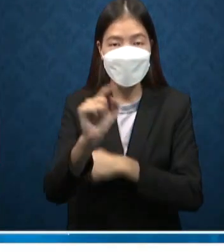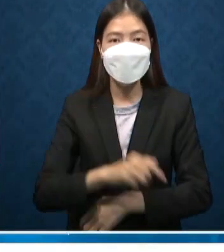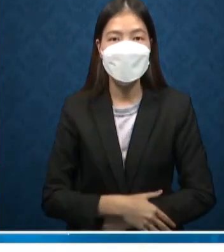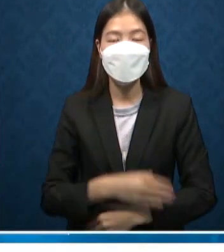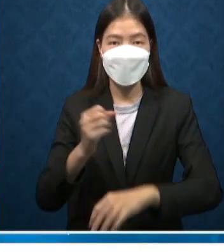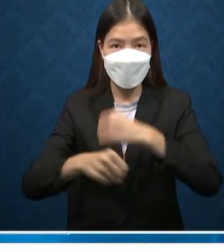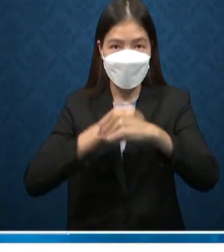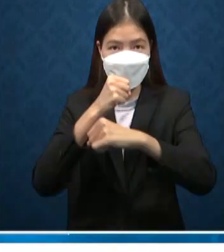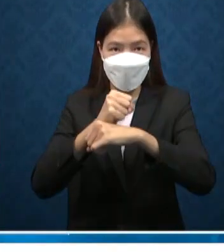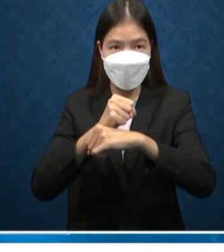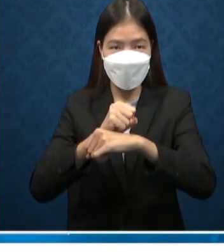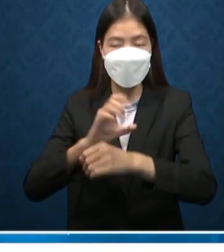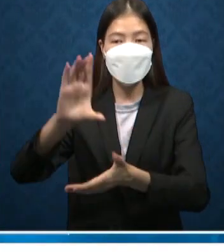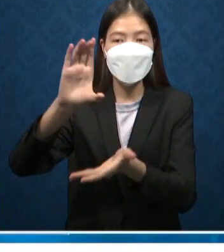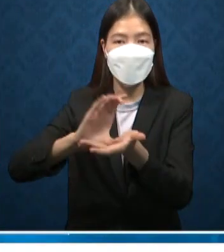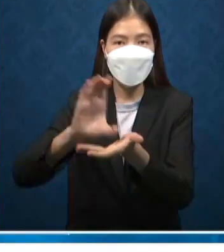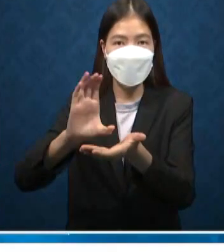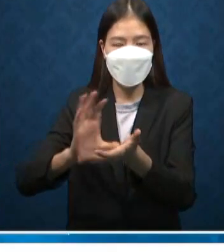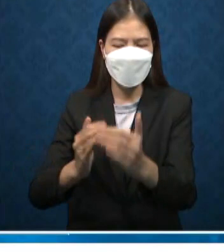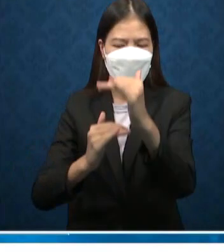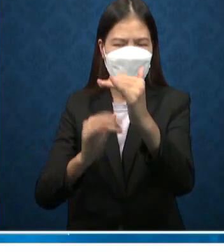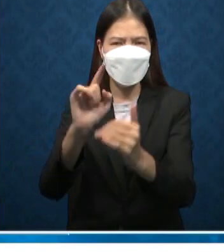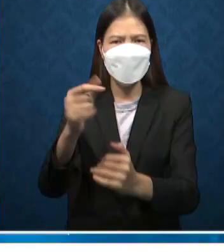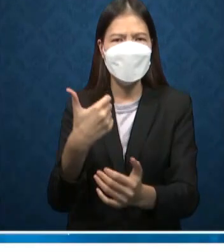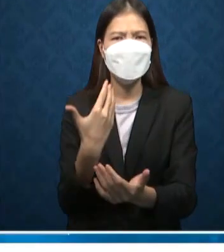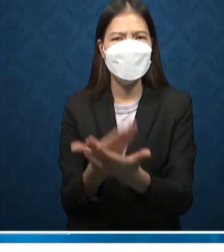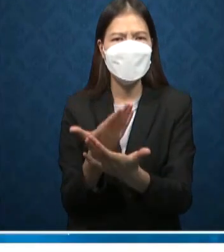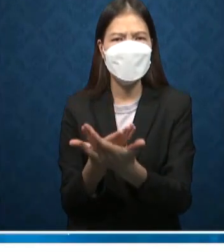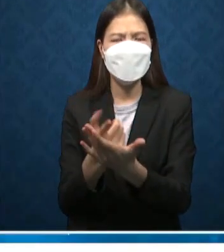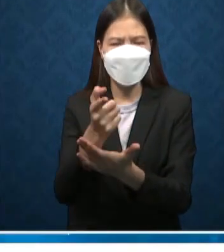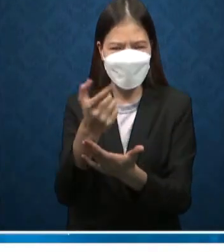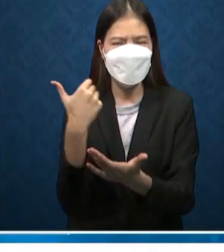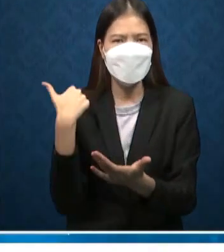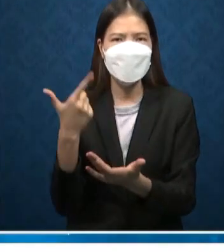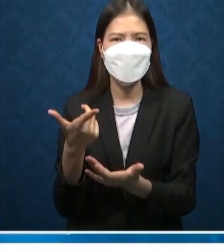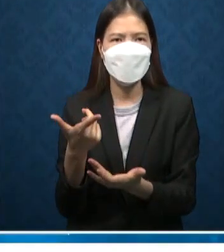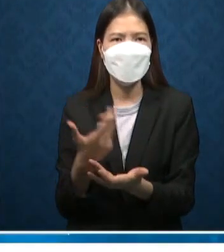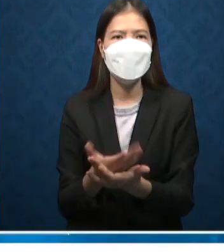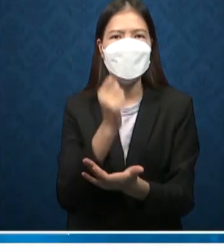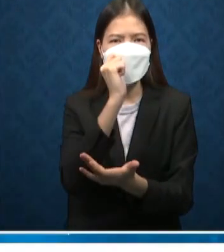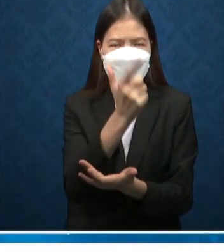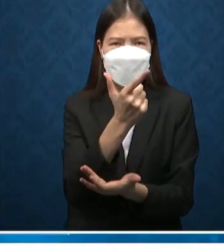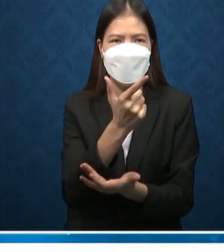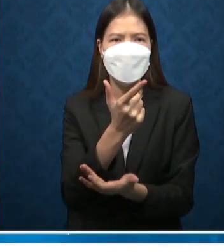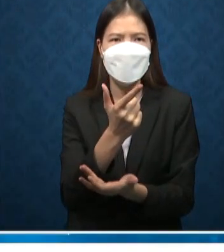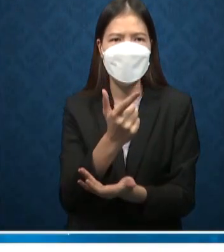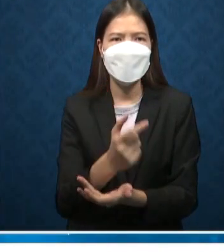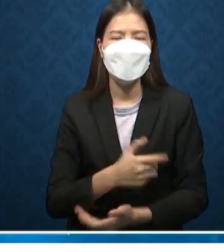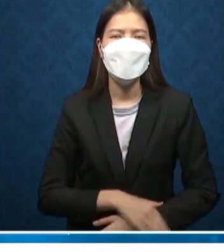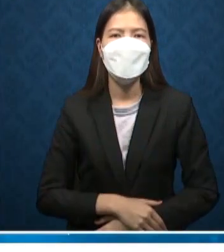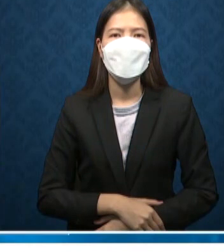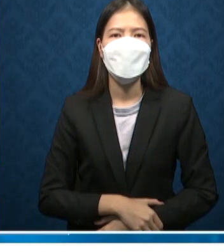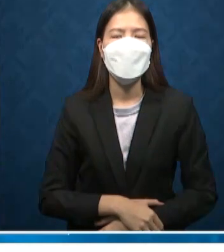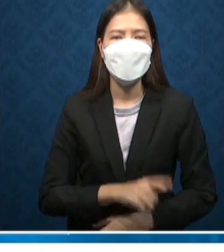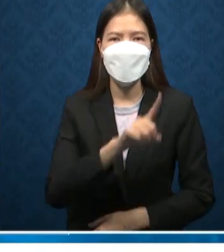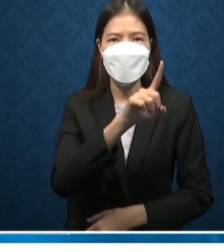ปีงบประมาณที่ตั้งเอาไว้โดยเฉพาะเงินเบี้ยหวัดบำเหน็จนานเนี่ยใช้จ่ายจริงๆเพิ่มขึ้นถึงร้อยละ